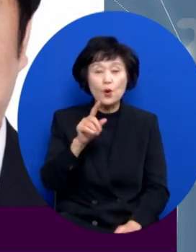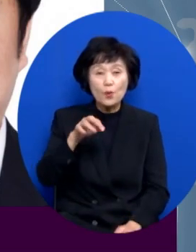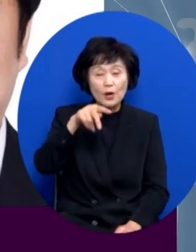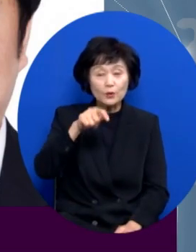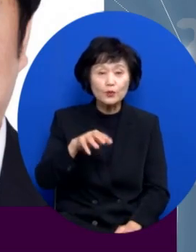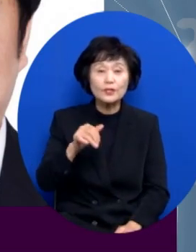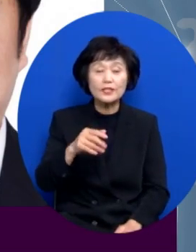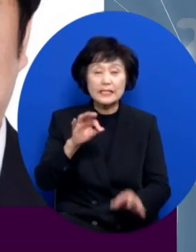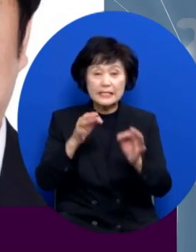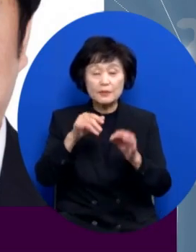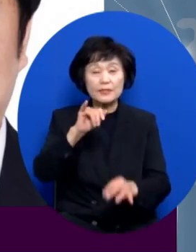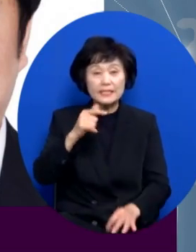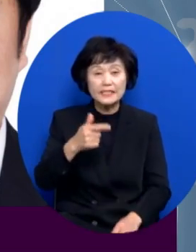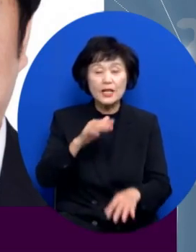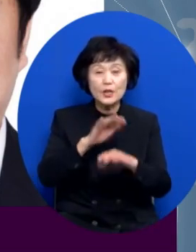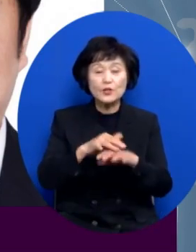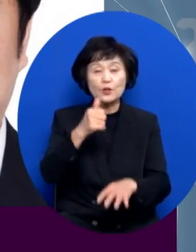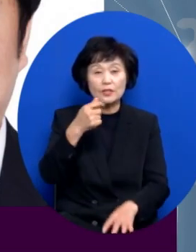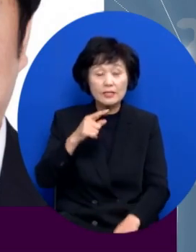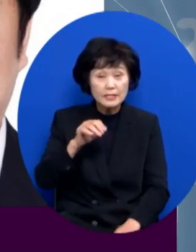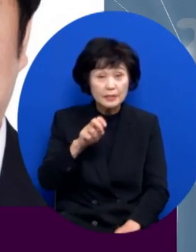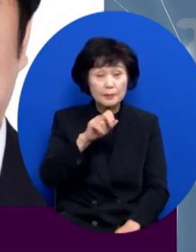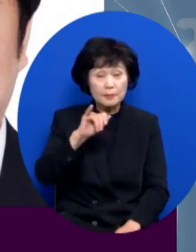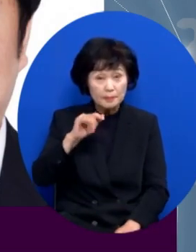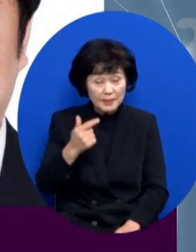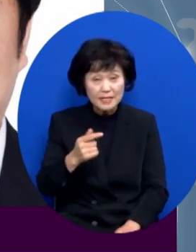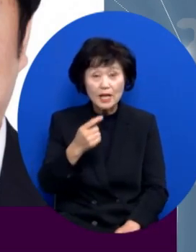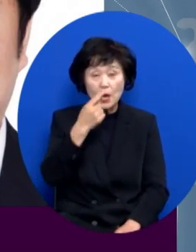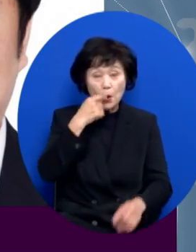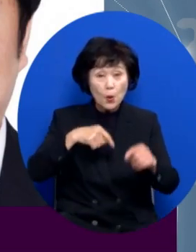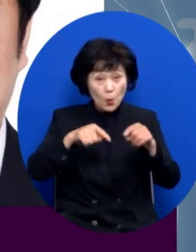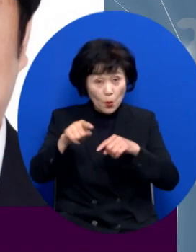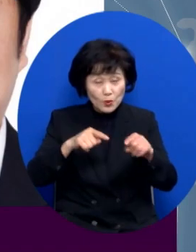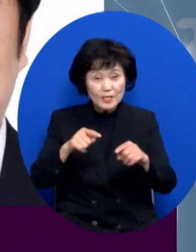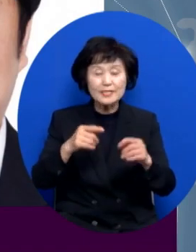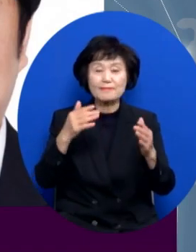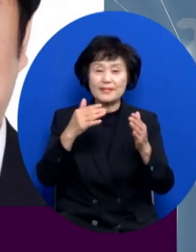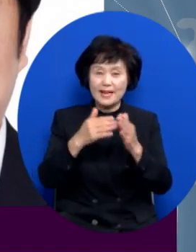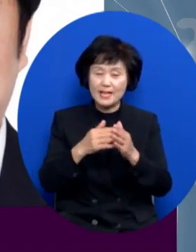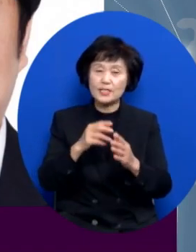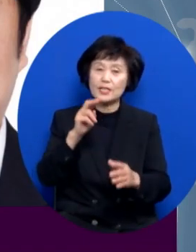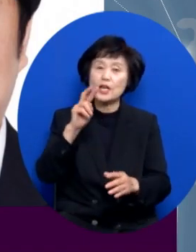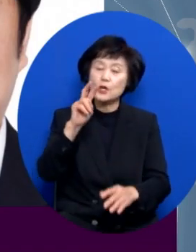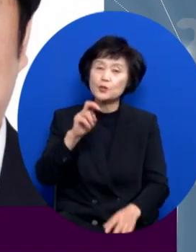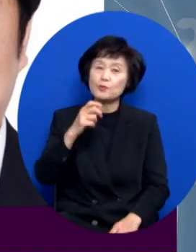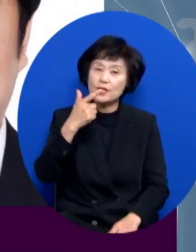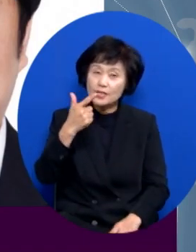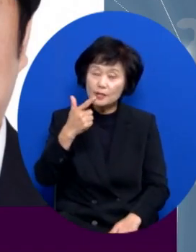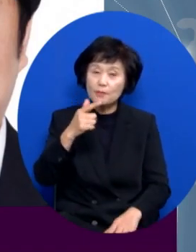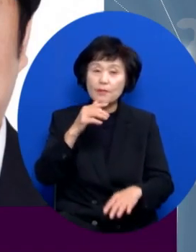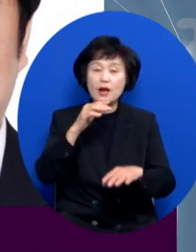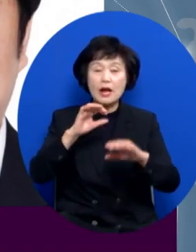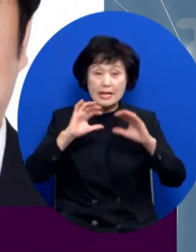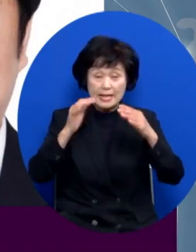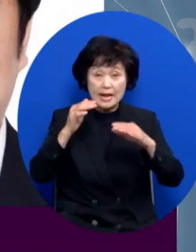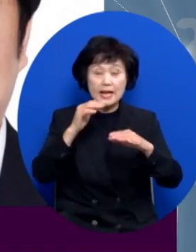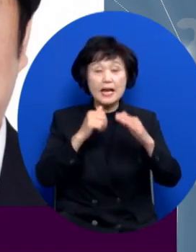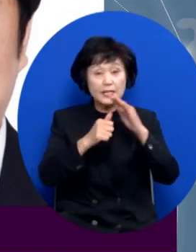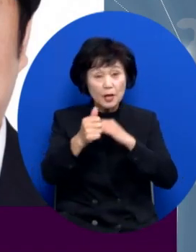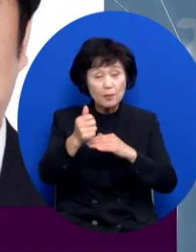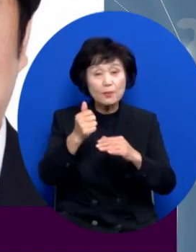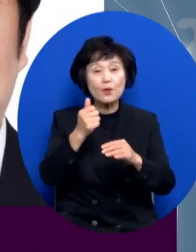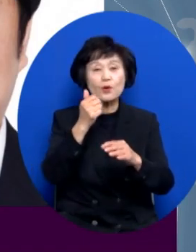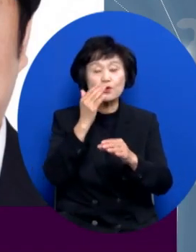김민재 손흥민 선수를 비롯해 코칭스텝에 최태호 코치님까지 소믈리에 국가대표 선수들